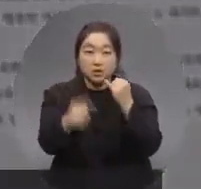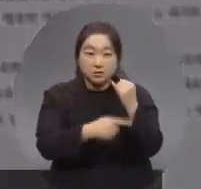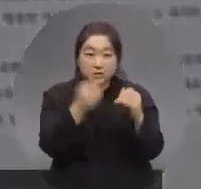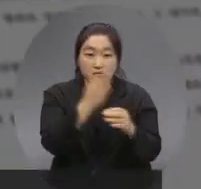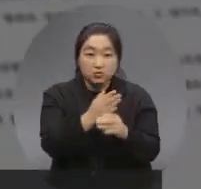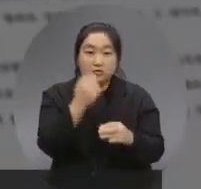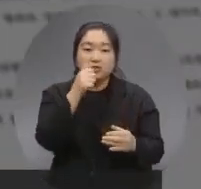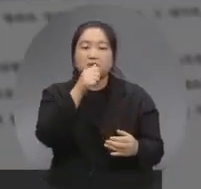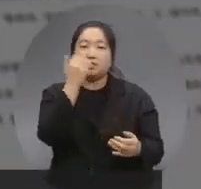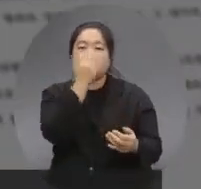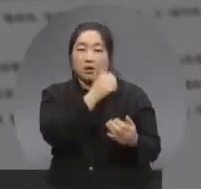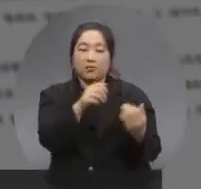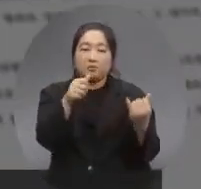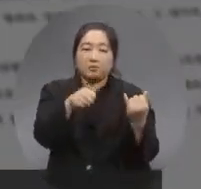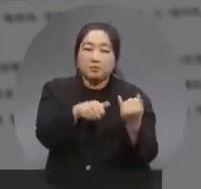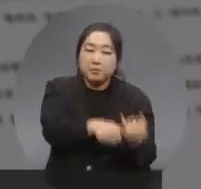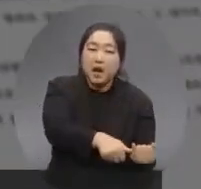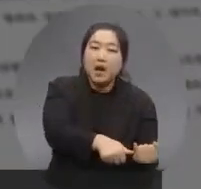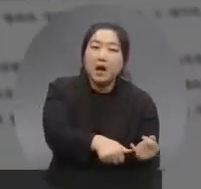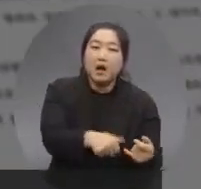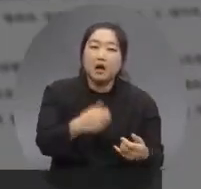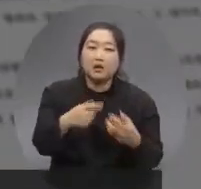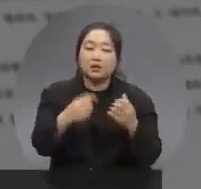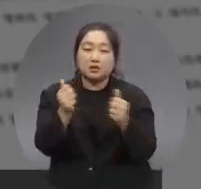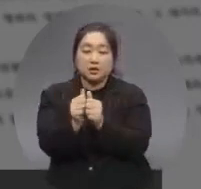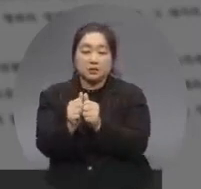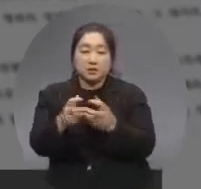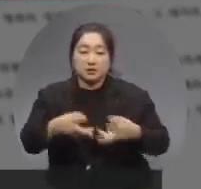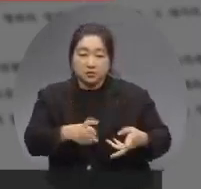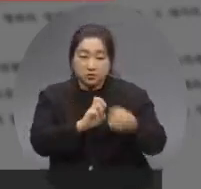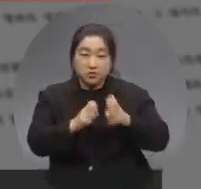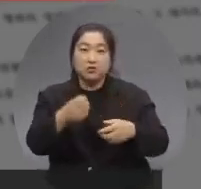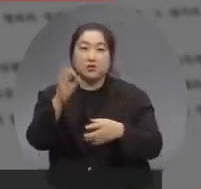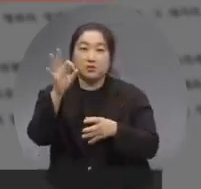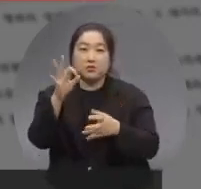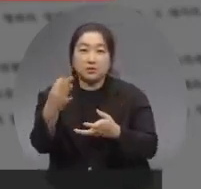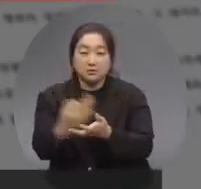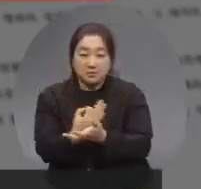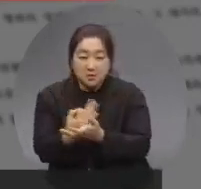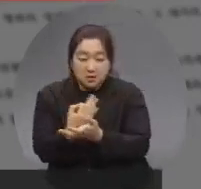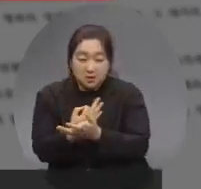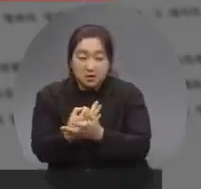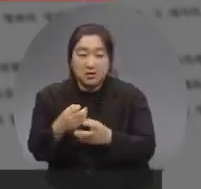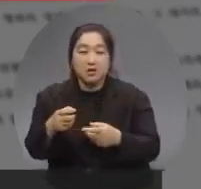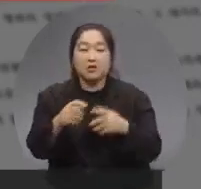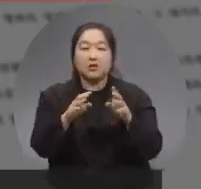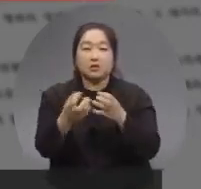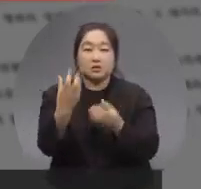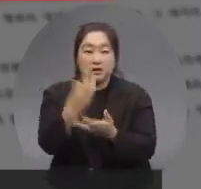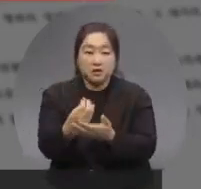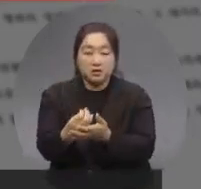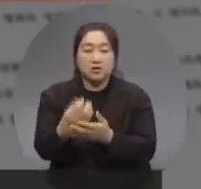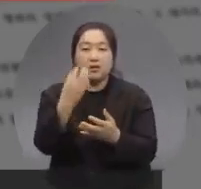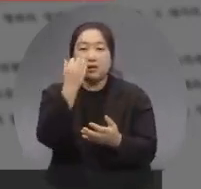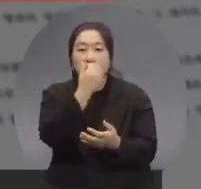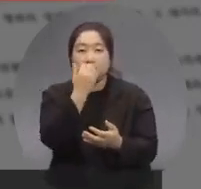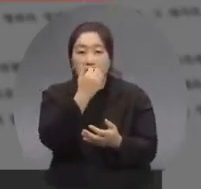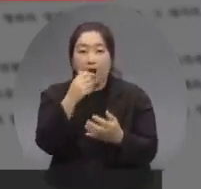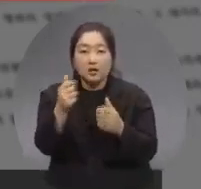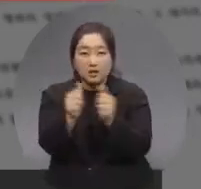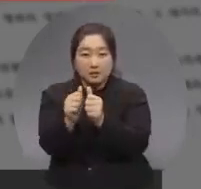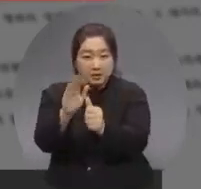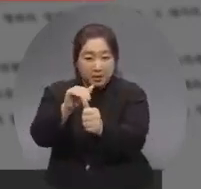성착취를 당했습니다. 가해 남성은 임신 중절 수술 비용을 벌어야 한다며 랜덤 채팅 앱에서 성매수남을